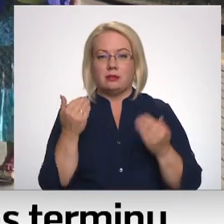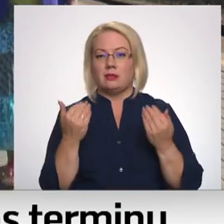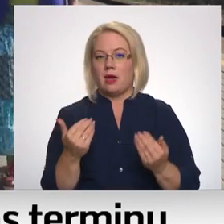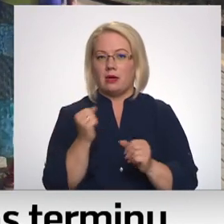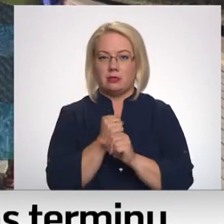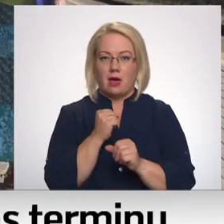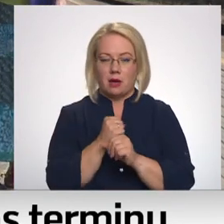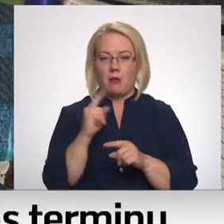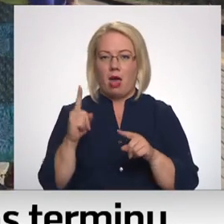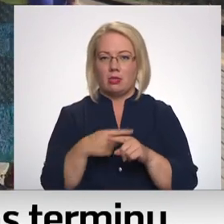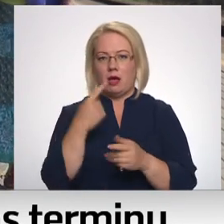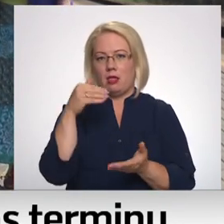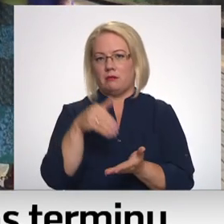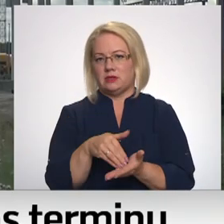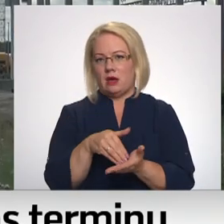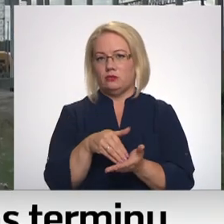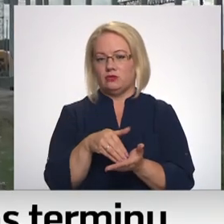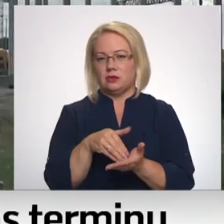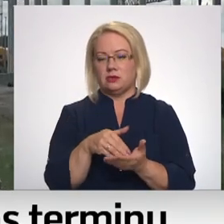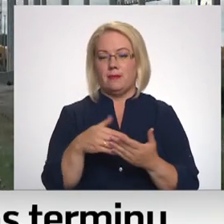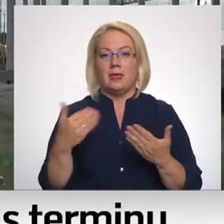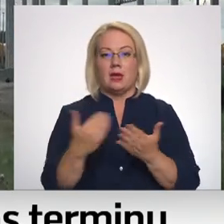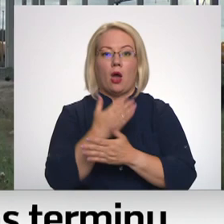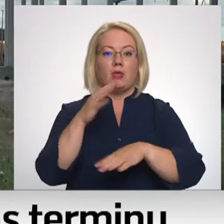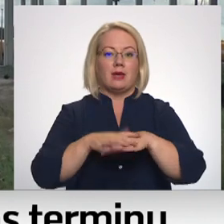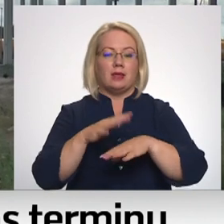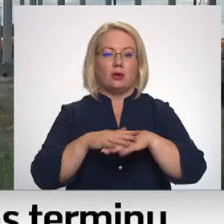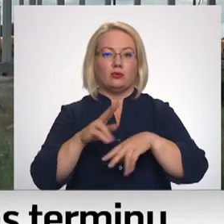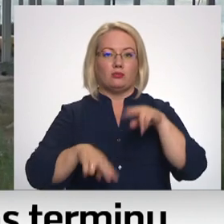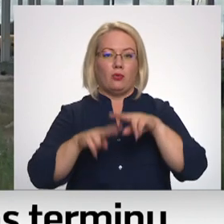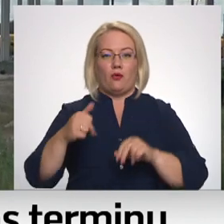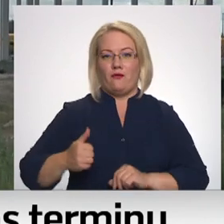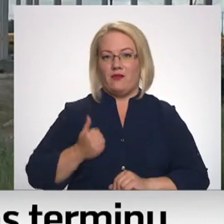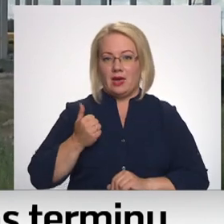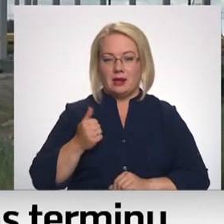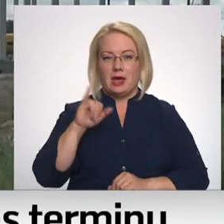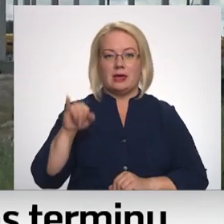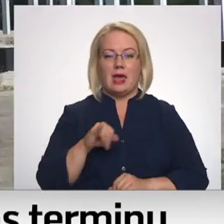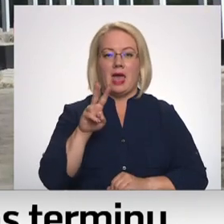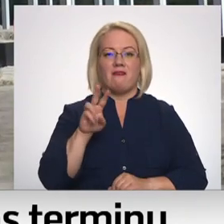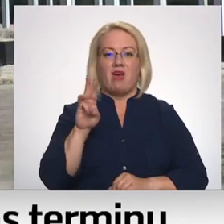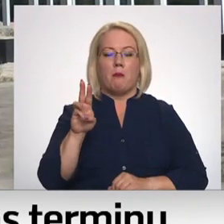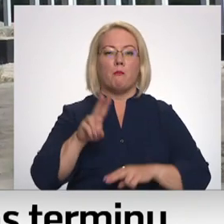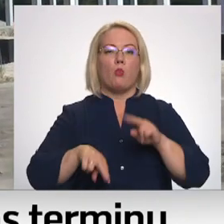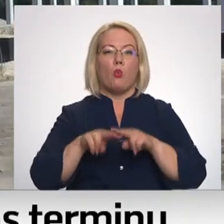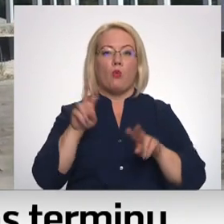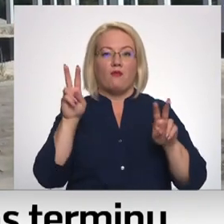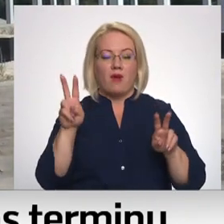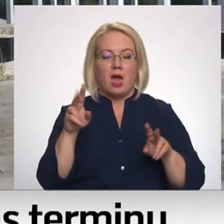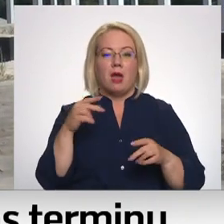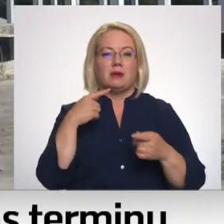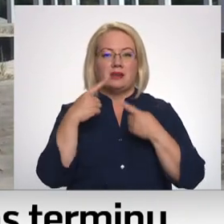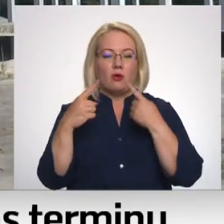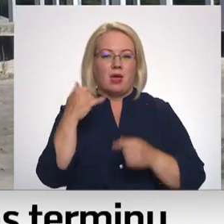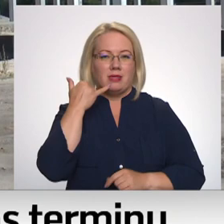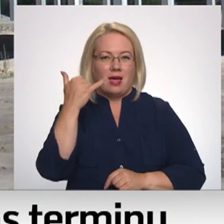darbi atkal apstājušies. Jaunā tirgus būvnieks ir uzņēmums JBM Būve. Telefonsaruna ar būvniecības